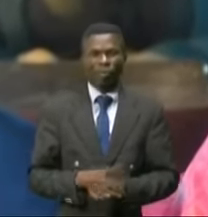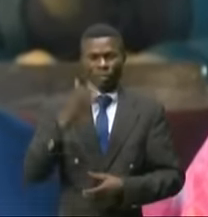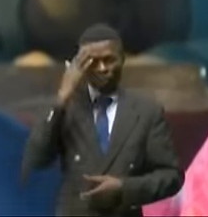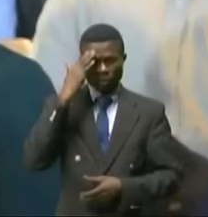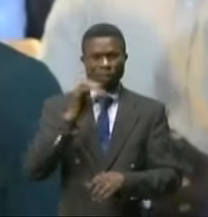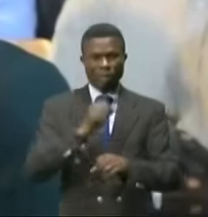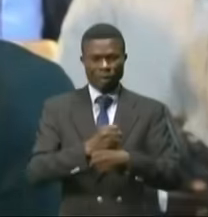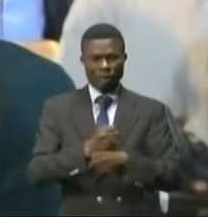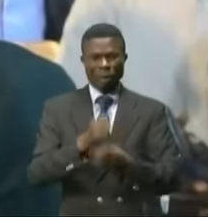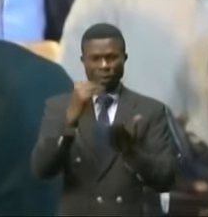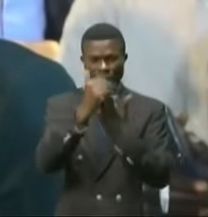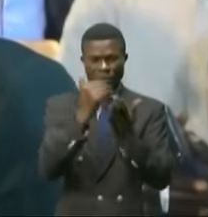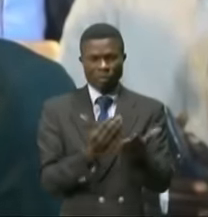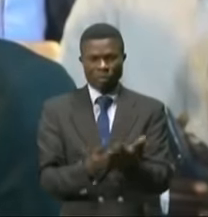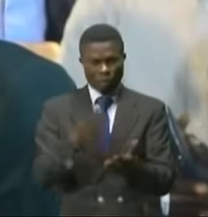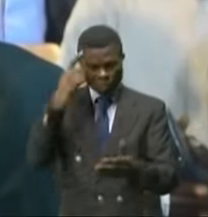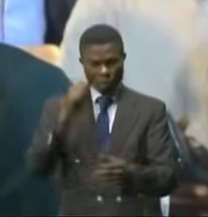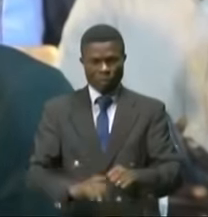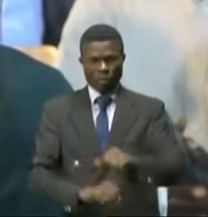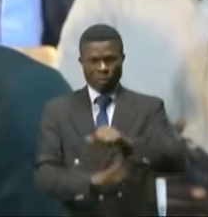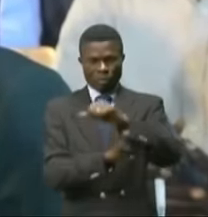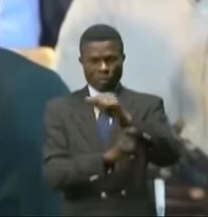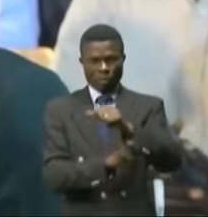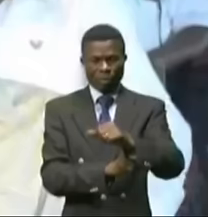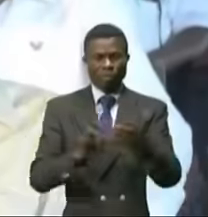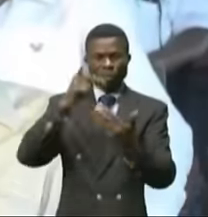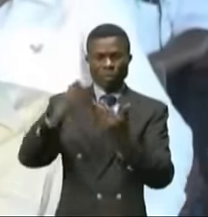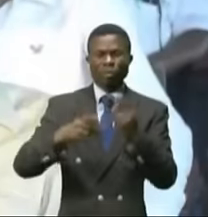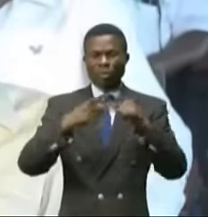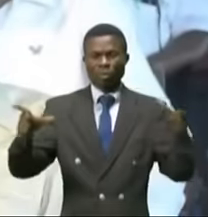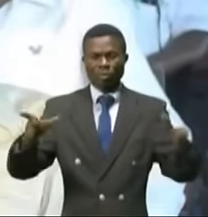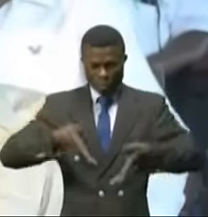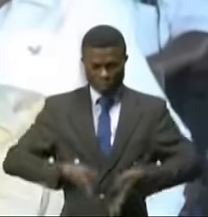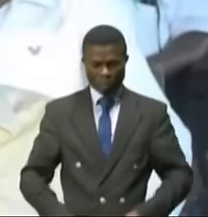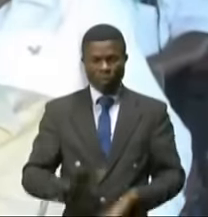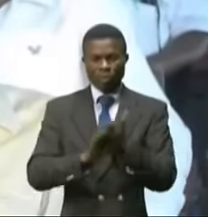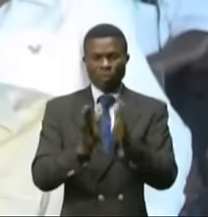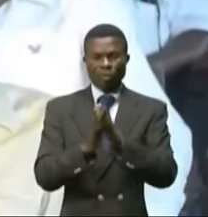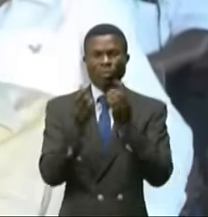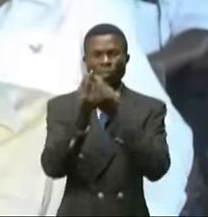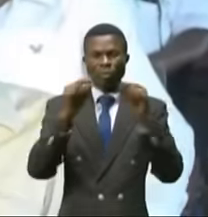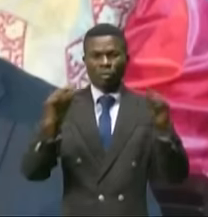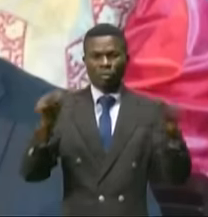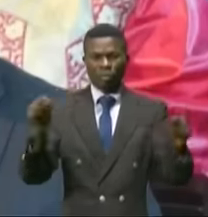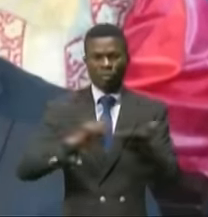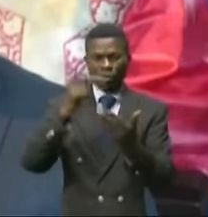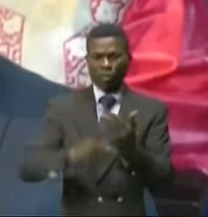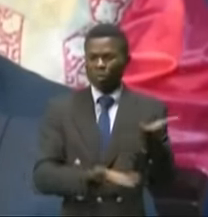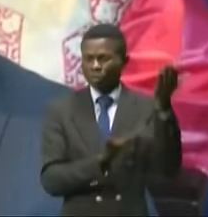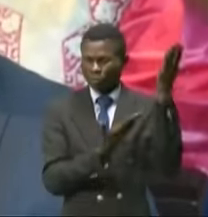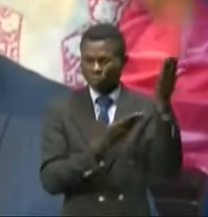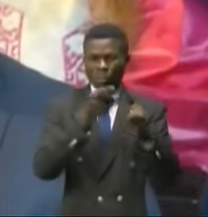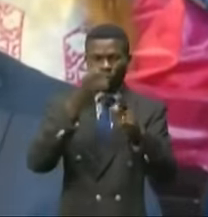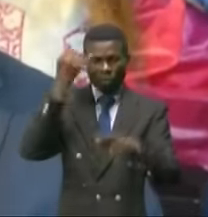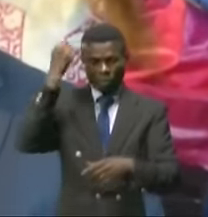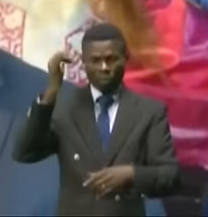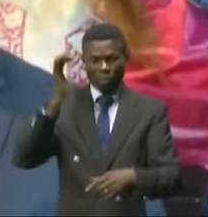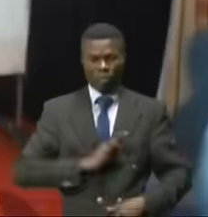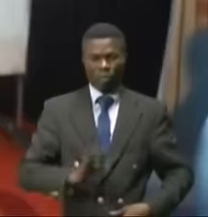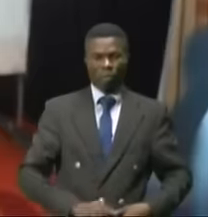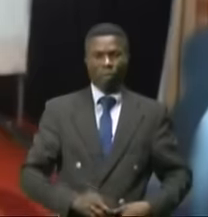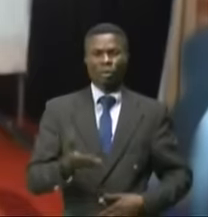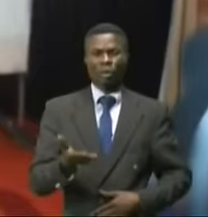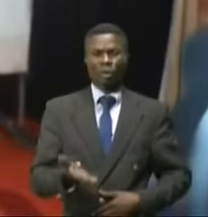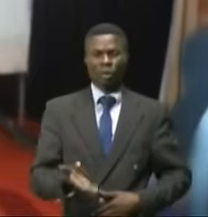d'être enregistrée pour appuyer le vaste programme de la gratuité de la maternité, programme phare du chef de l'État,